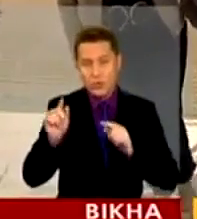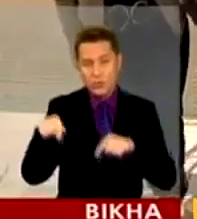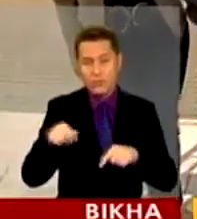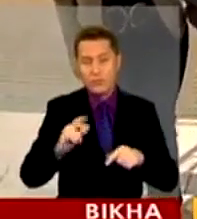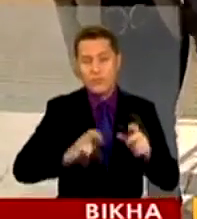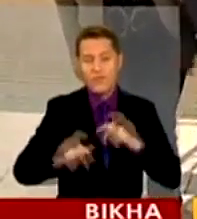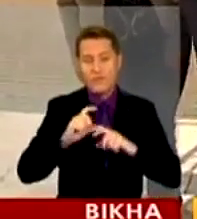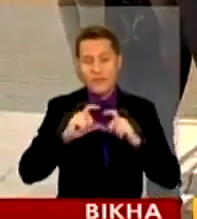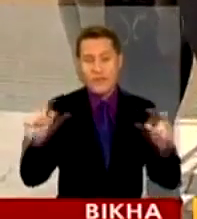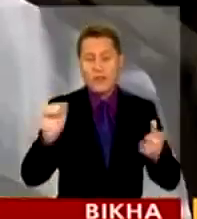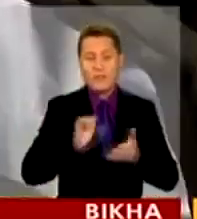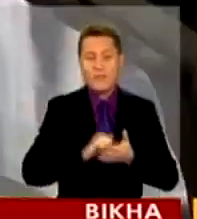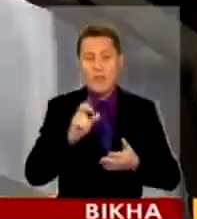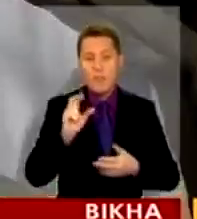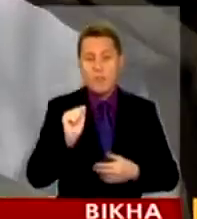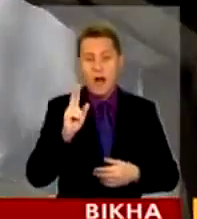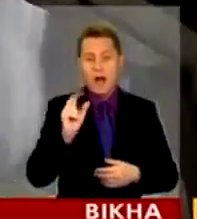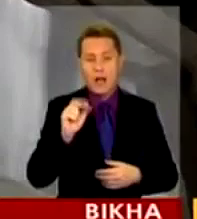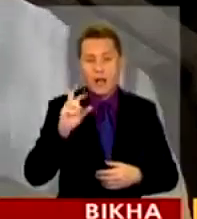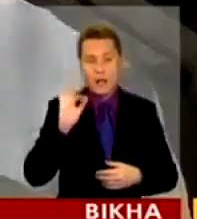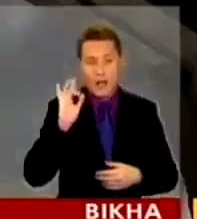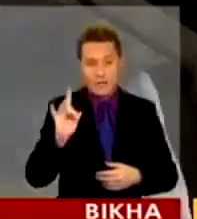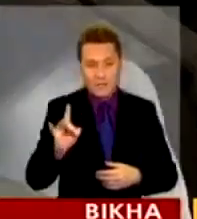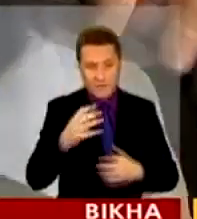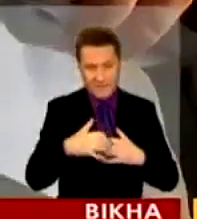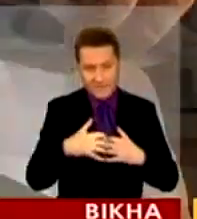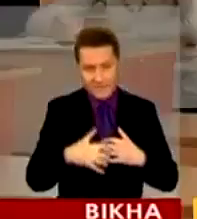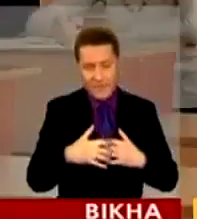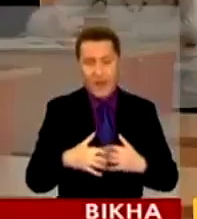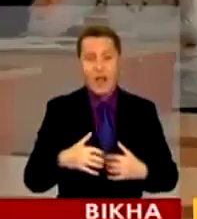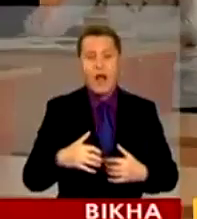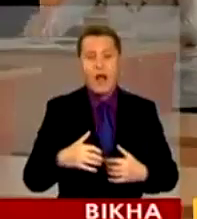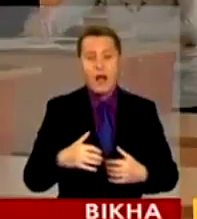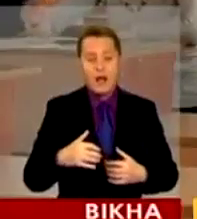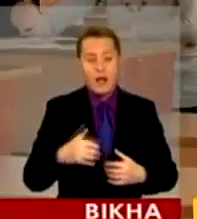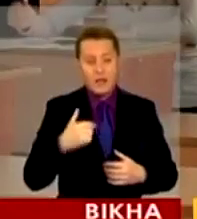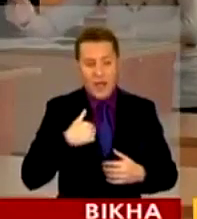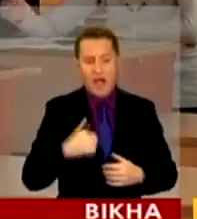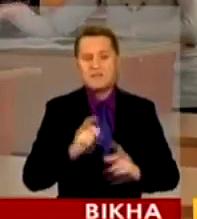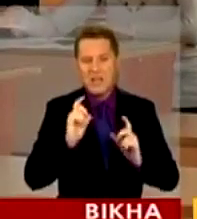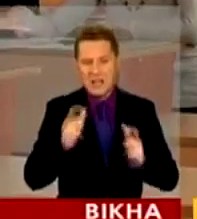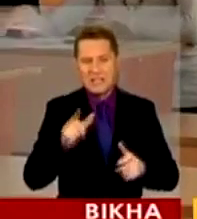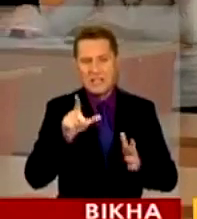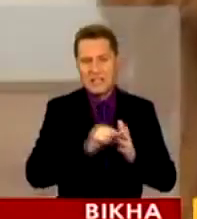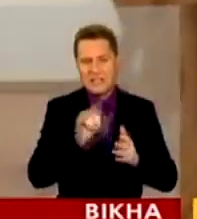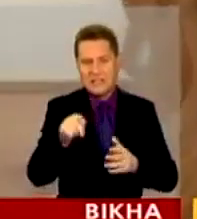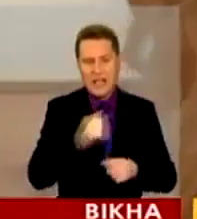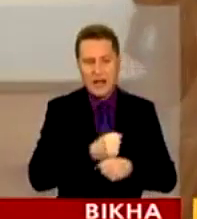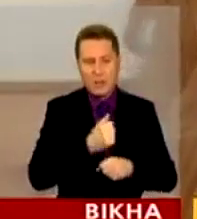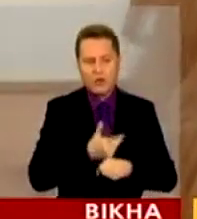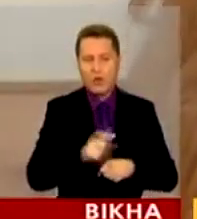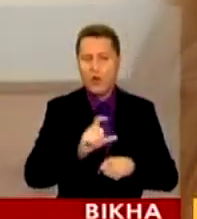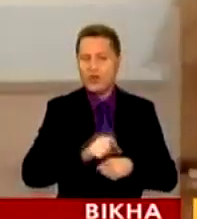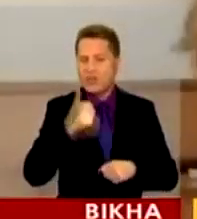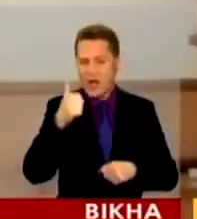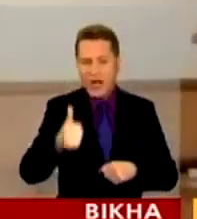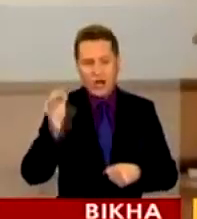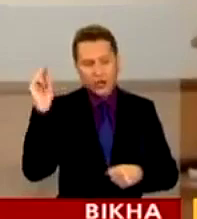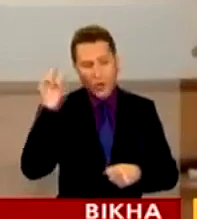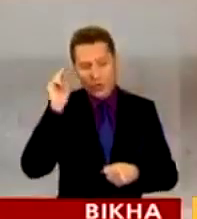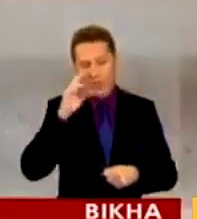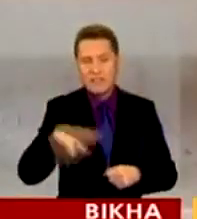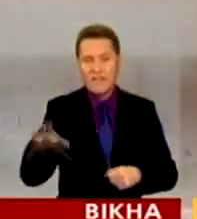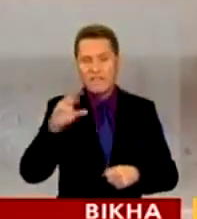і захистила диплом бакалавра. Мене спросили, наскільки я готова з нею працювати, я з удовольствием согласилась. Ангеліна дуже добре вчиться, і